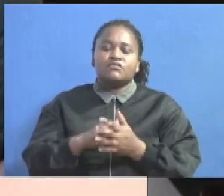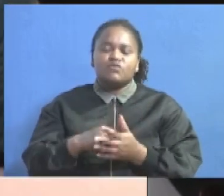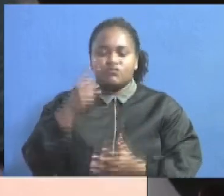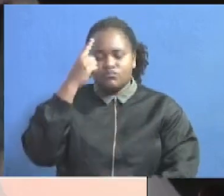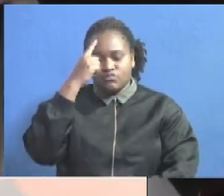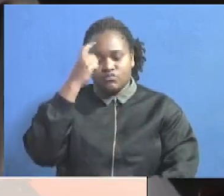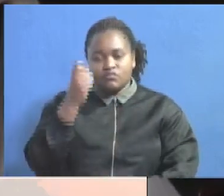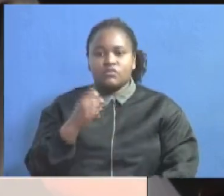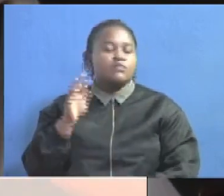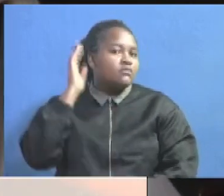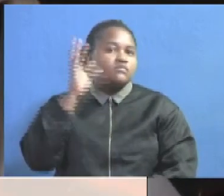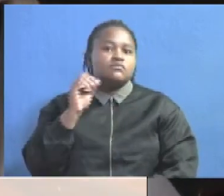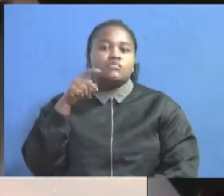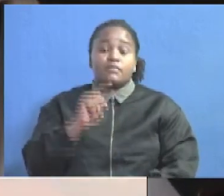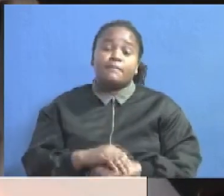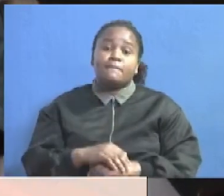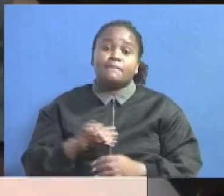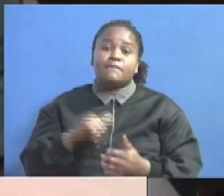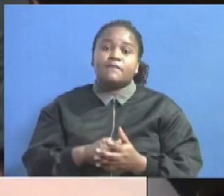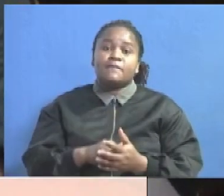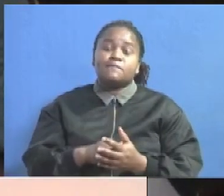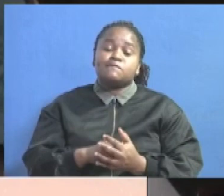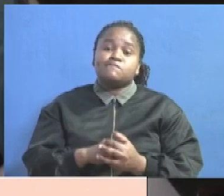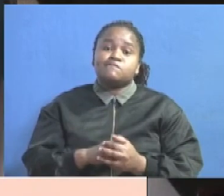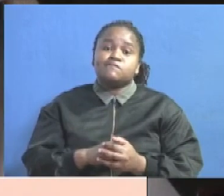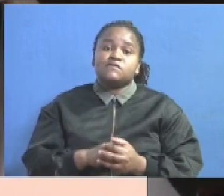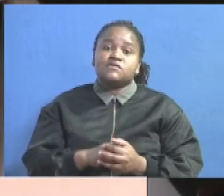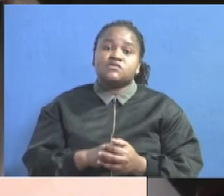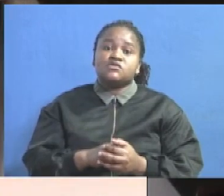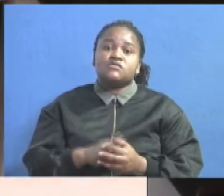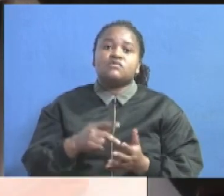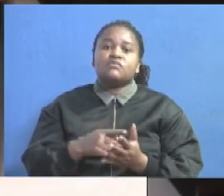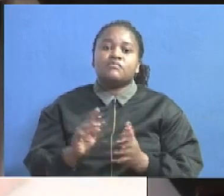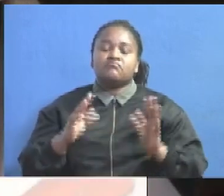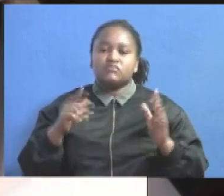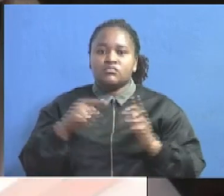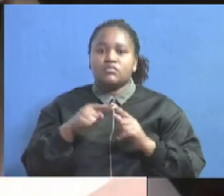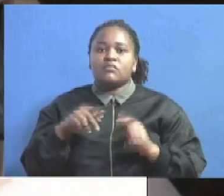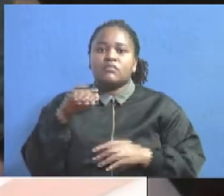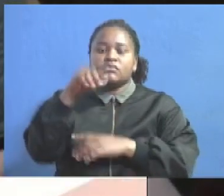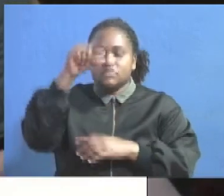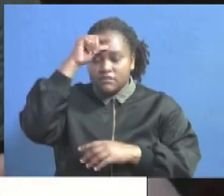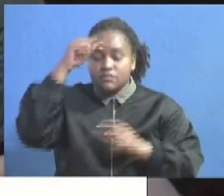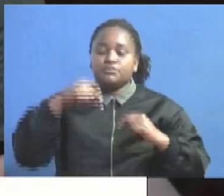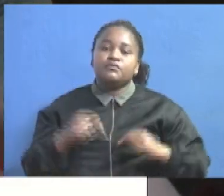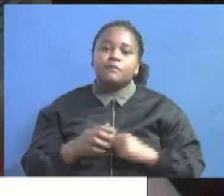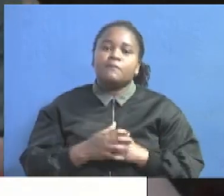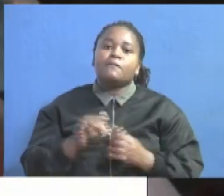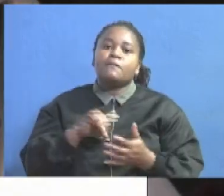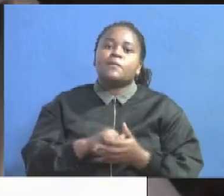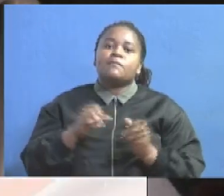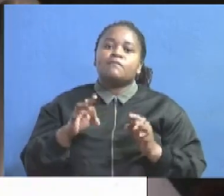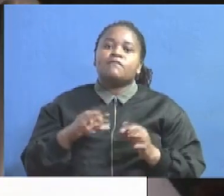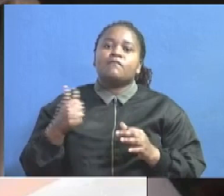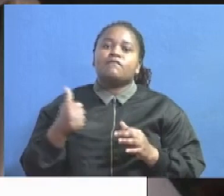arrogant, that you don't listen to them, that you've fallen short, I want to pay tribute to them. And I want to ask government today that